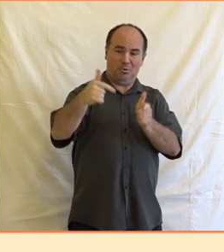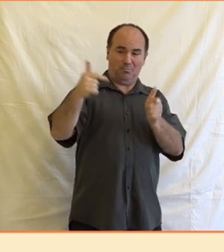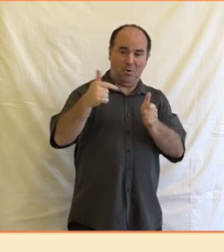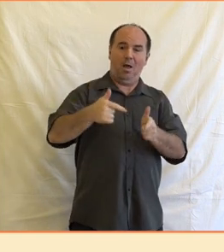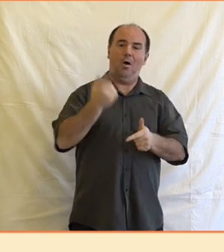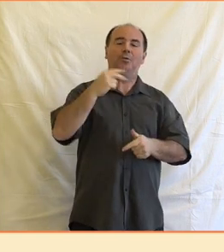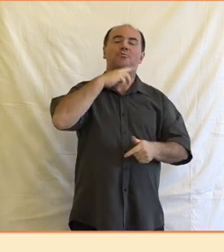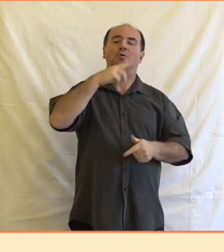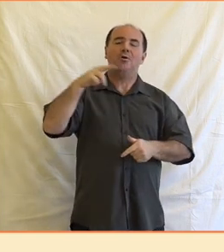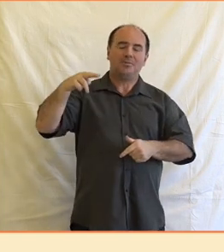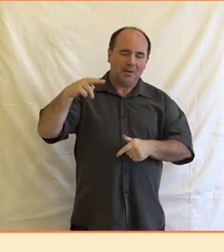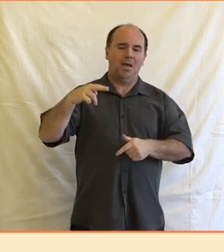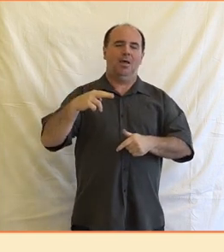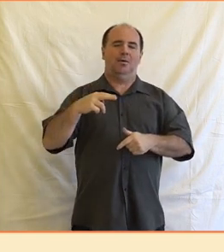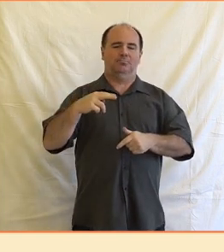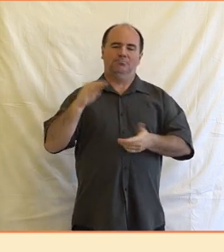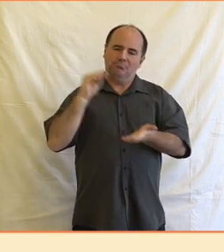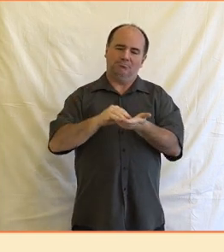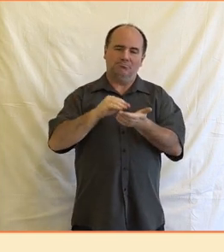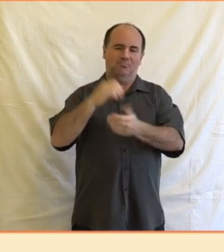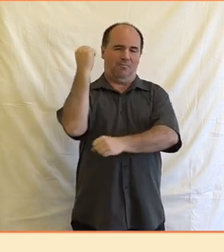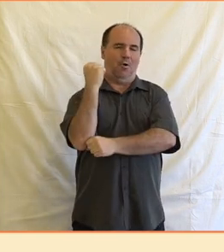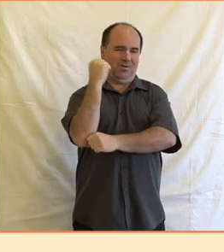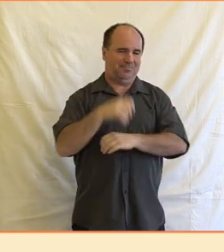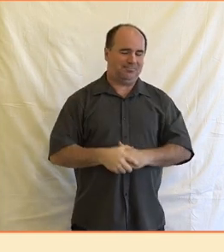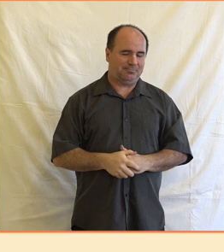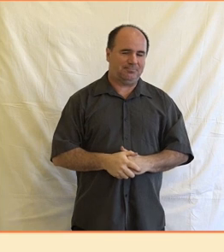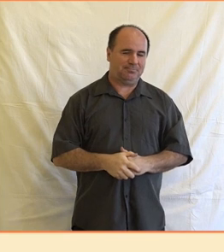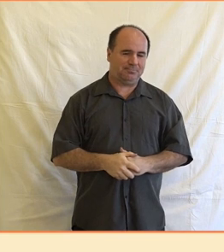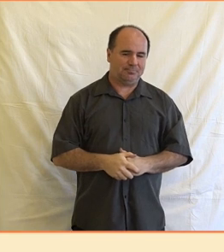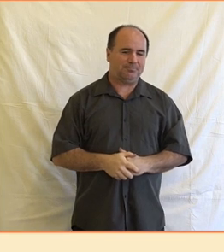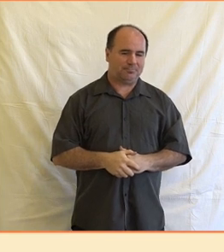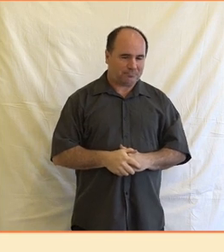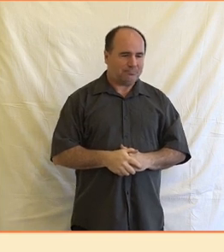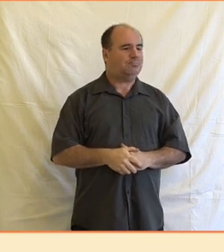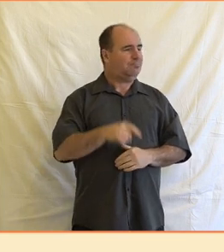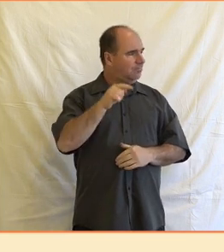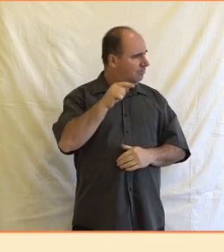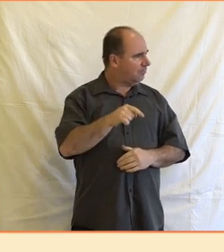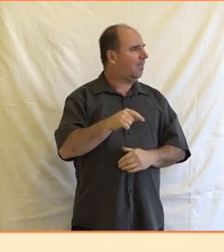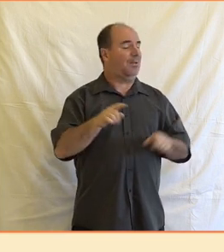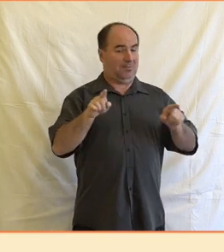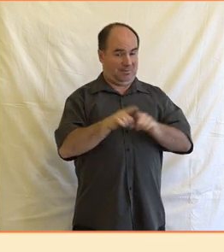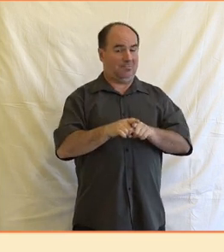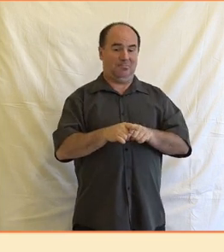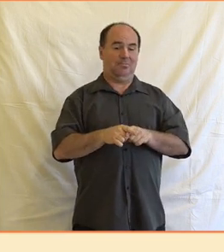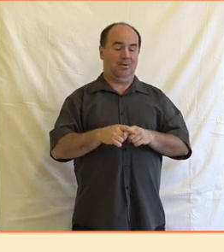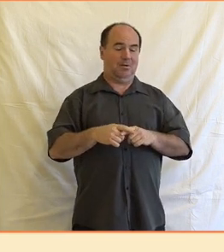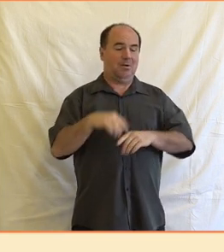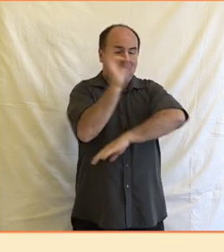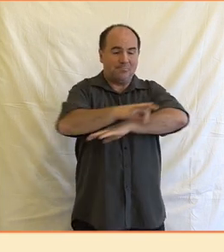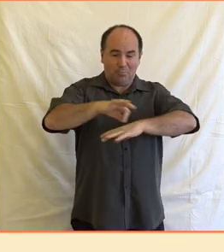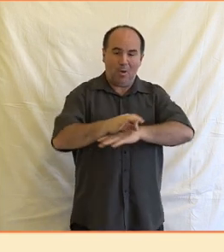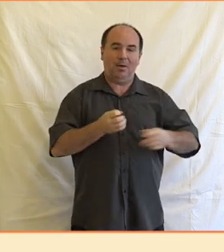fondů. A projektové konzorcium tvoří tedy nevládní organizace Juridicum Remedium, kterou tady